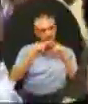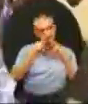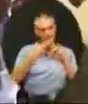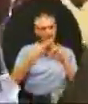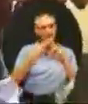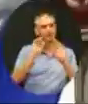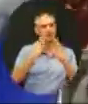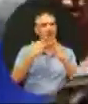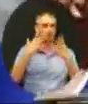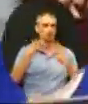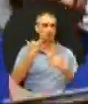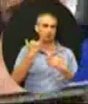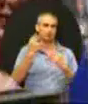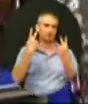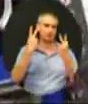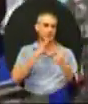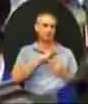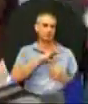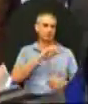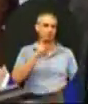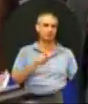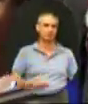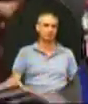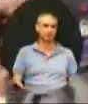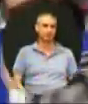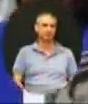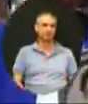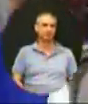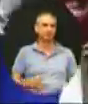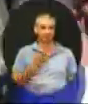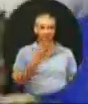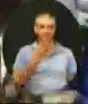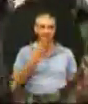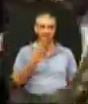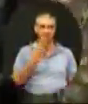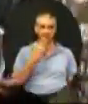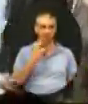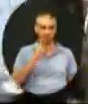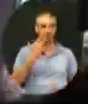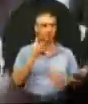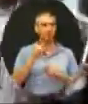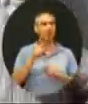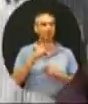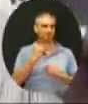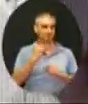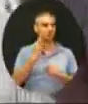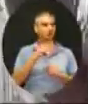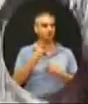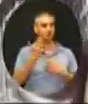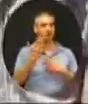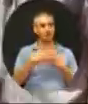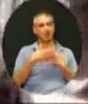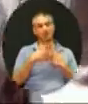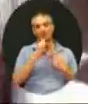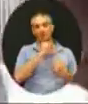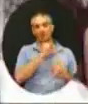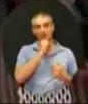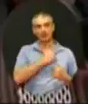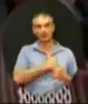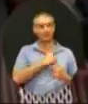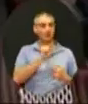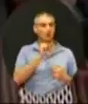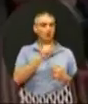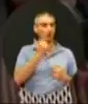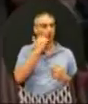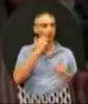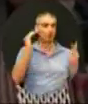העולם אבל בגדול כן יש כמה אלפים כמה אלפים של זה נכון יש אחרונים וזה לצערי כל יום